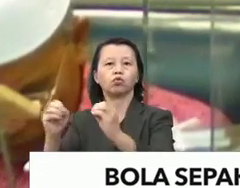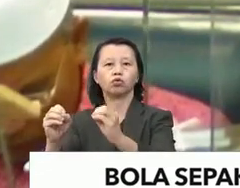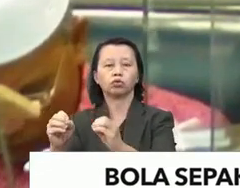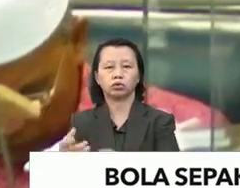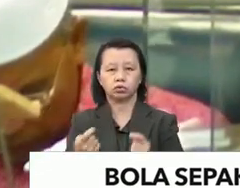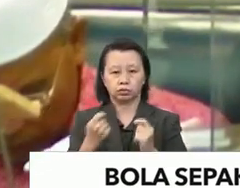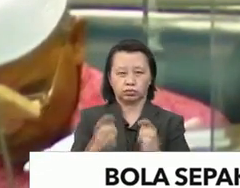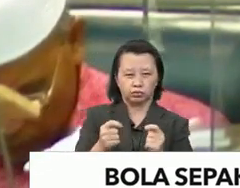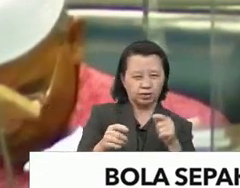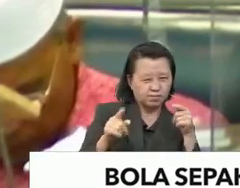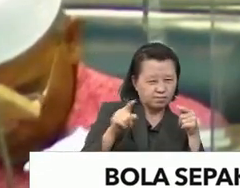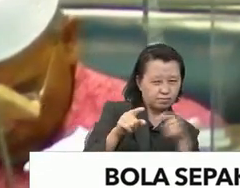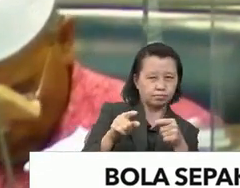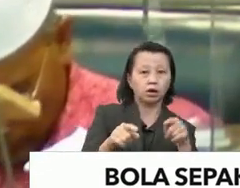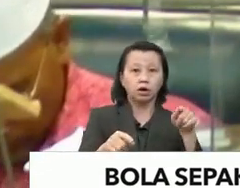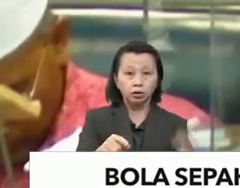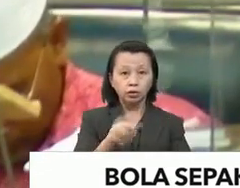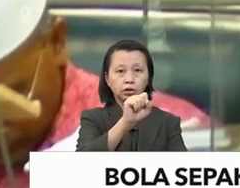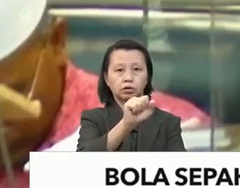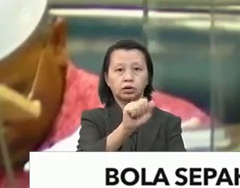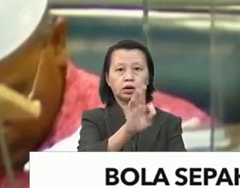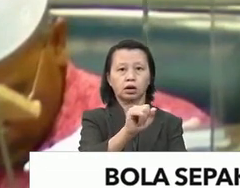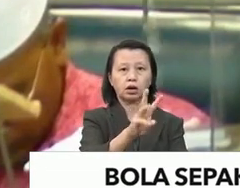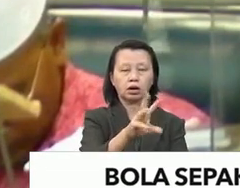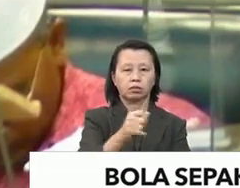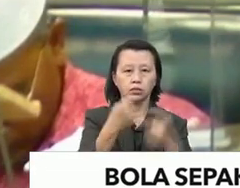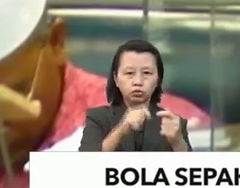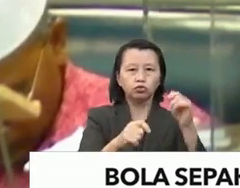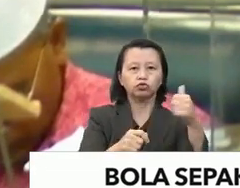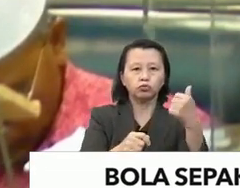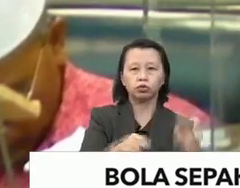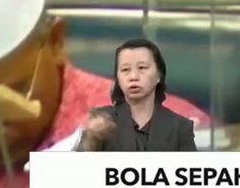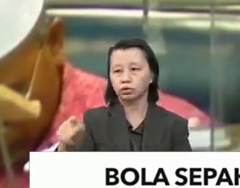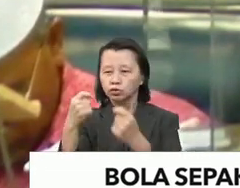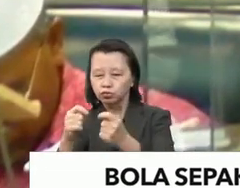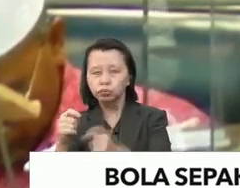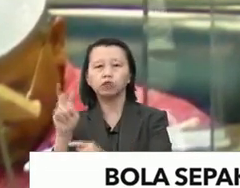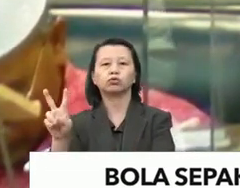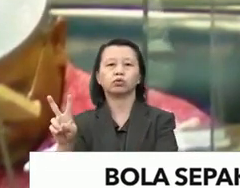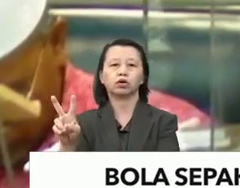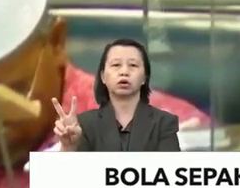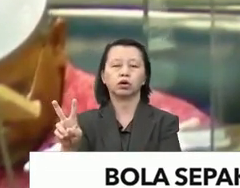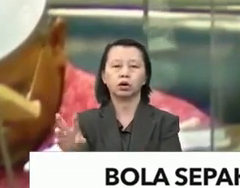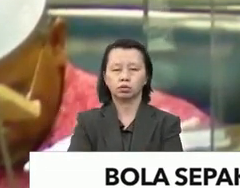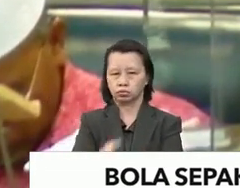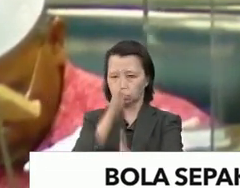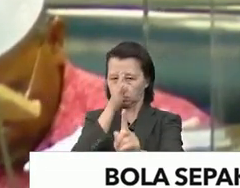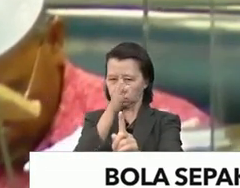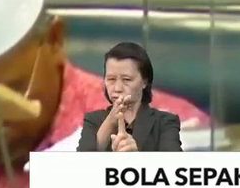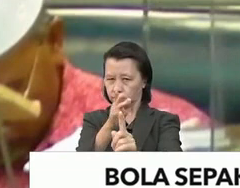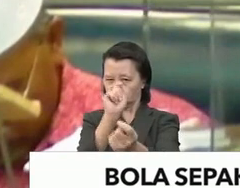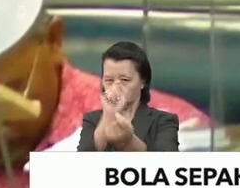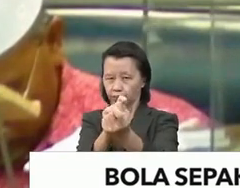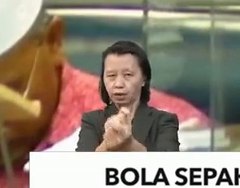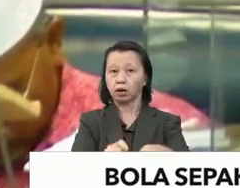jumpaan ataupun Socks syafawi melakukan 10 cobaan dan diolah Hanya dua dengan sosok tagged ataupun